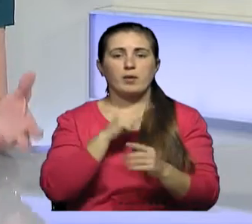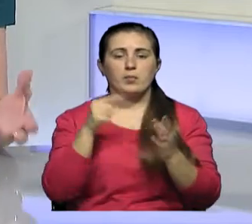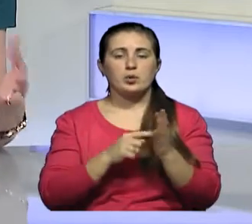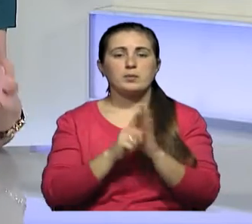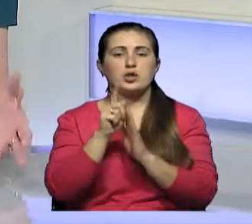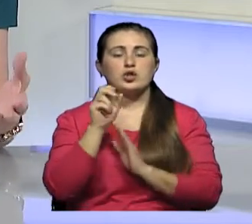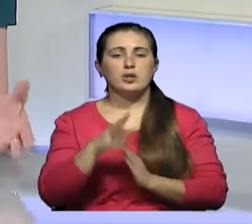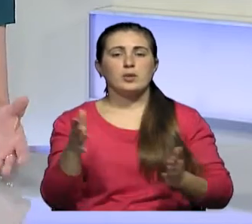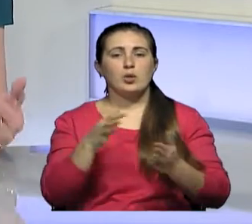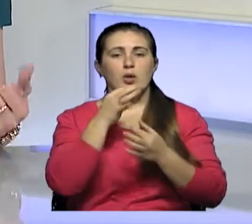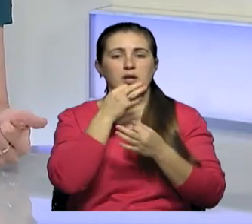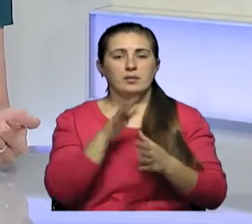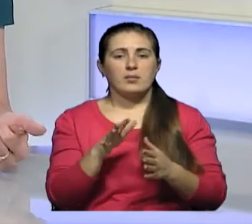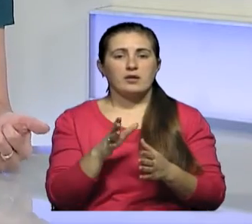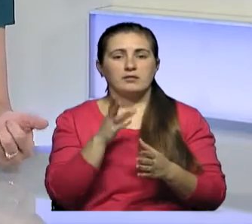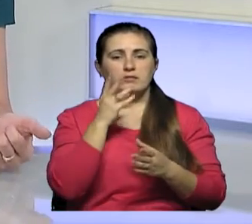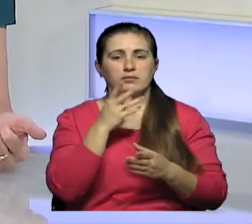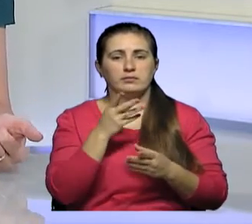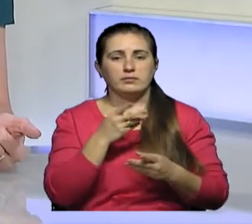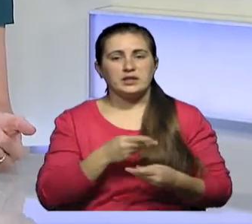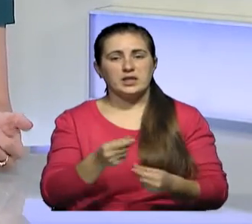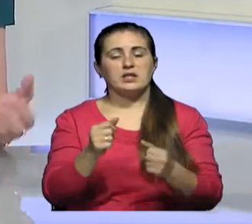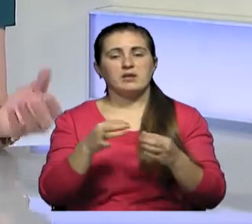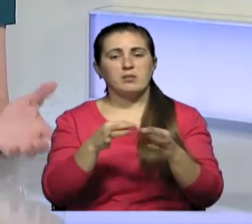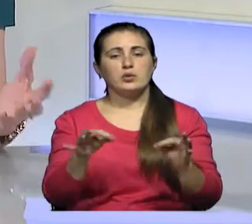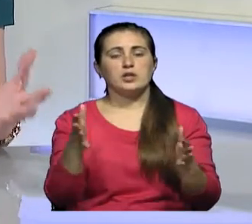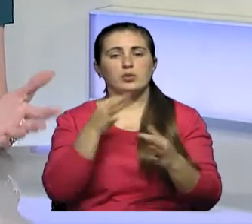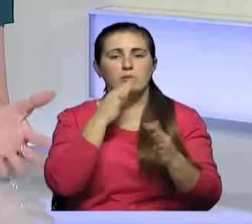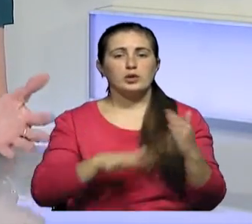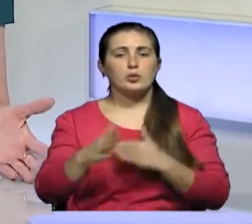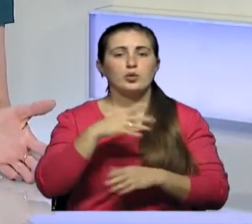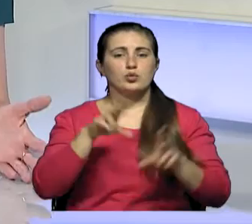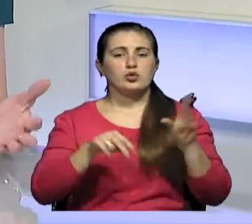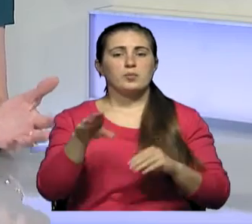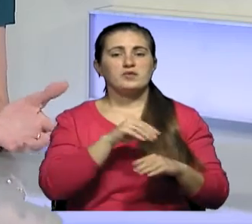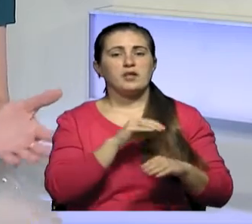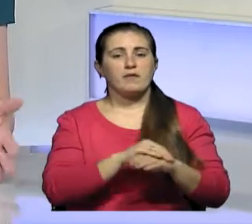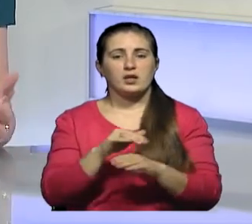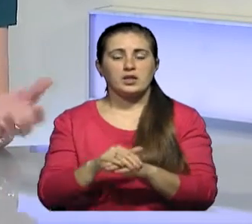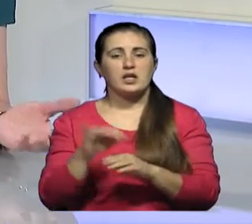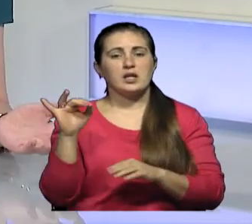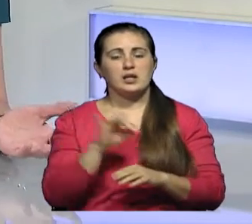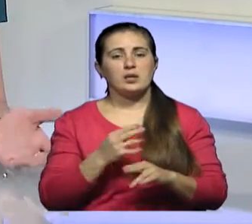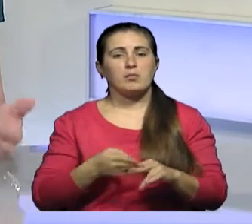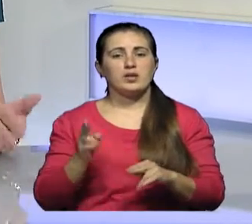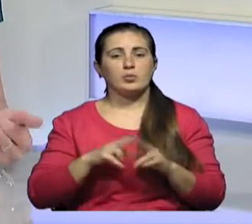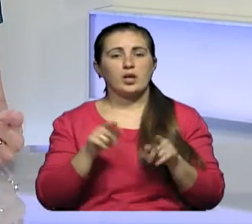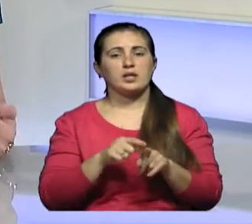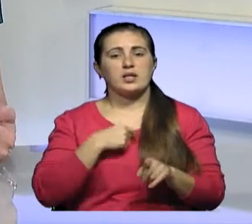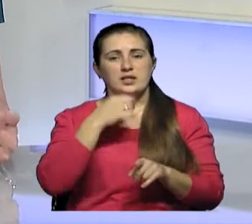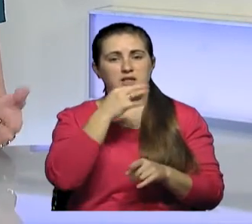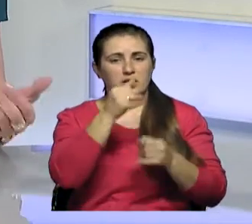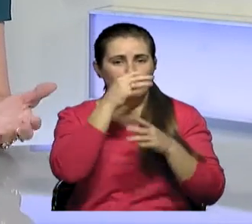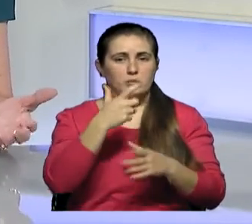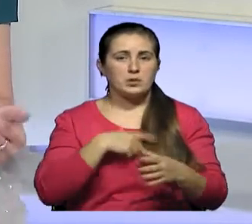какое-либо тропа геном воздействие допустить на какую-либо территорию мы учитываем все факторы и поэтому как я сказала не можем